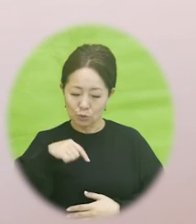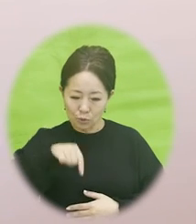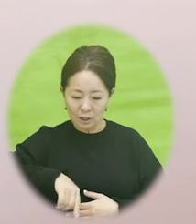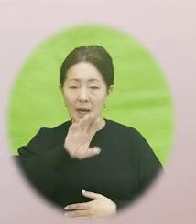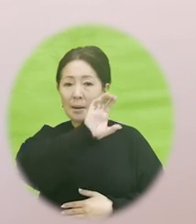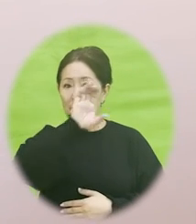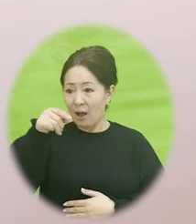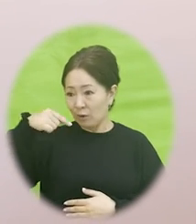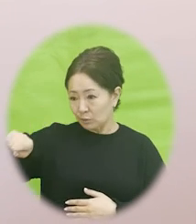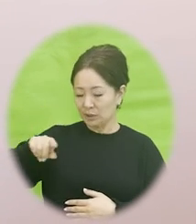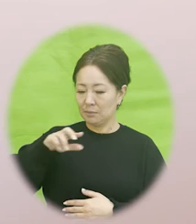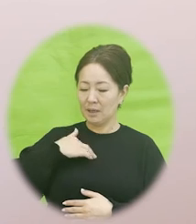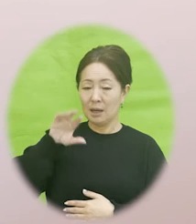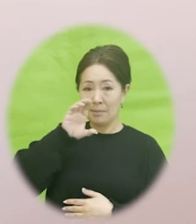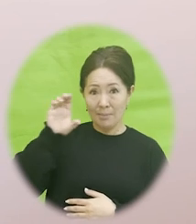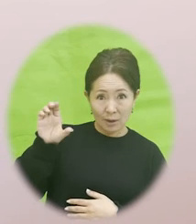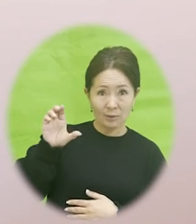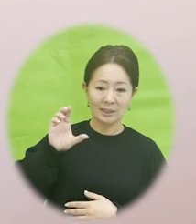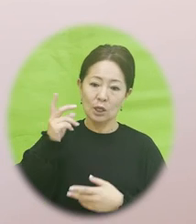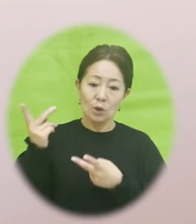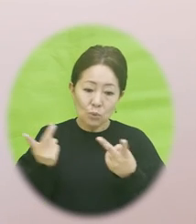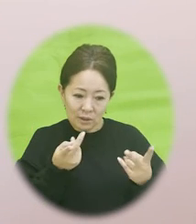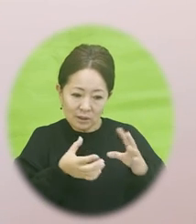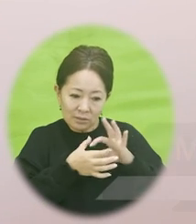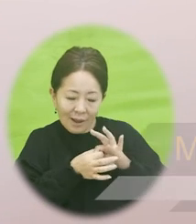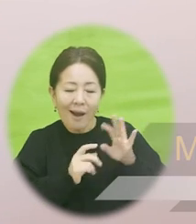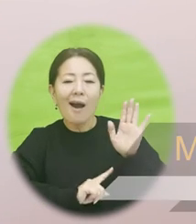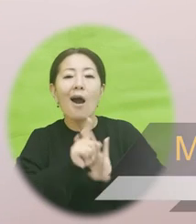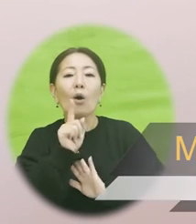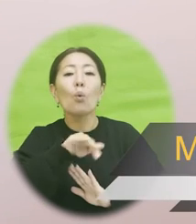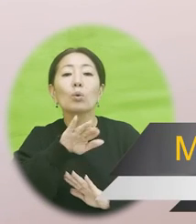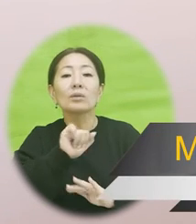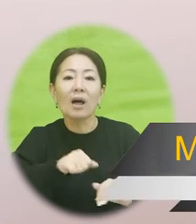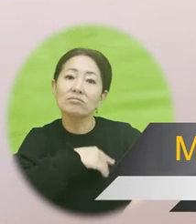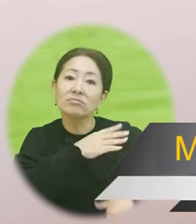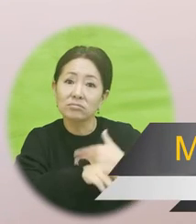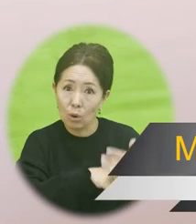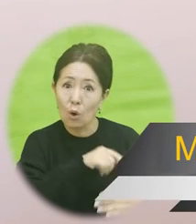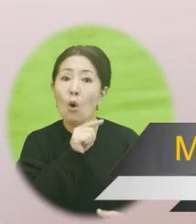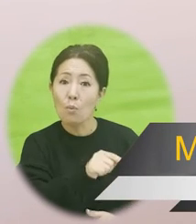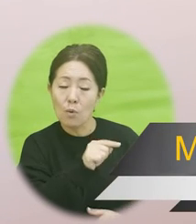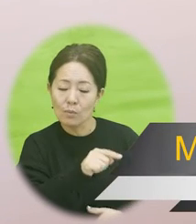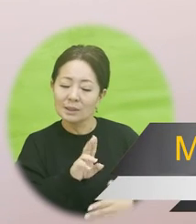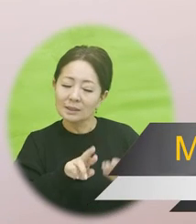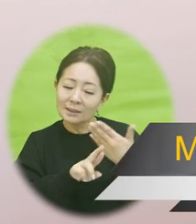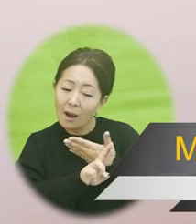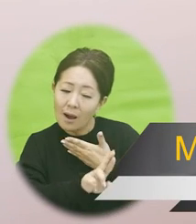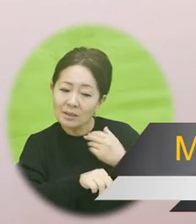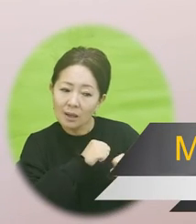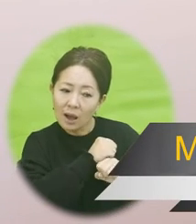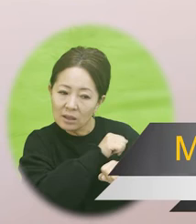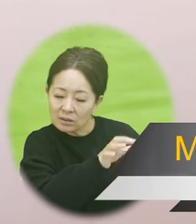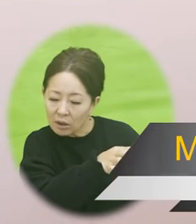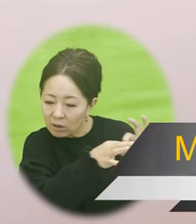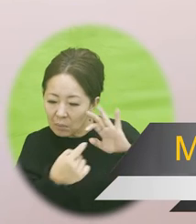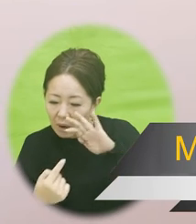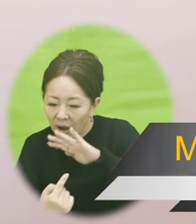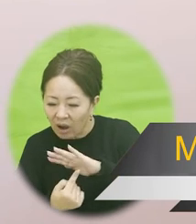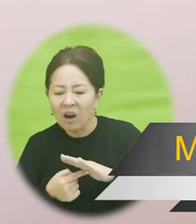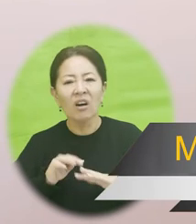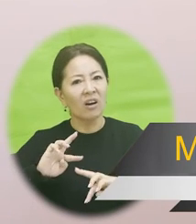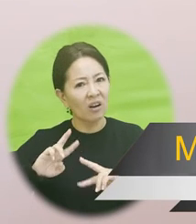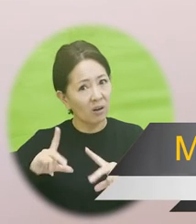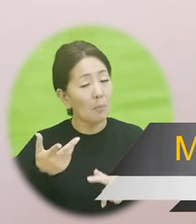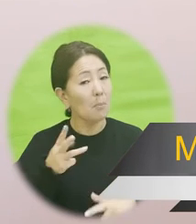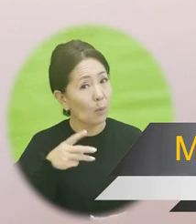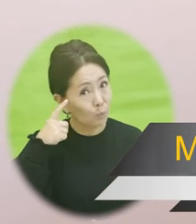энэ байгууллагын бизнесийн салбар, байгууллагын үйлчлэгийн салбарт бол анхны ийм үйлчлэгээ болж байгаа. Тэгэхээр энэ цааш цаашдын үйлчлэгийн олон суур болох бах. А